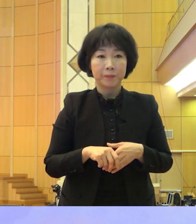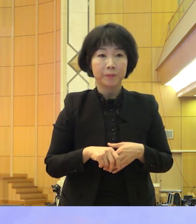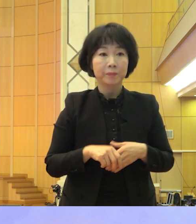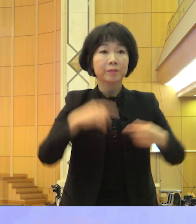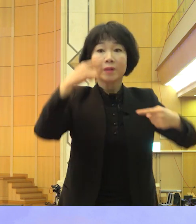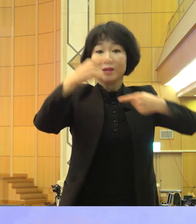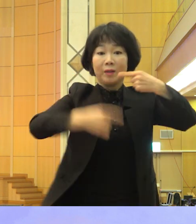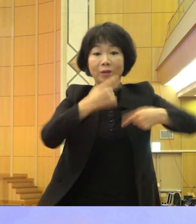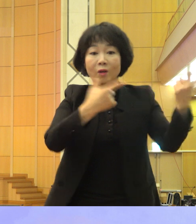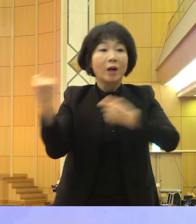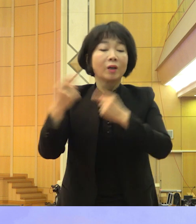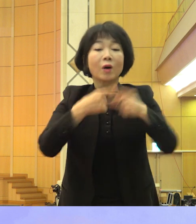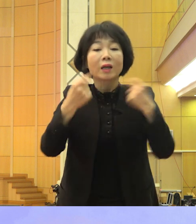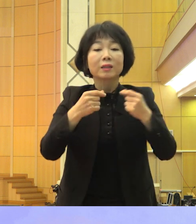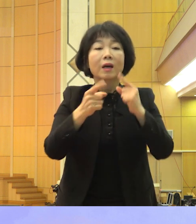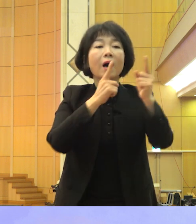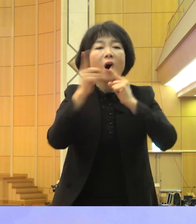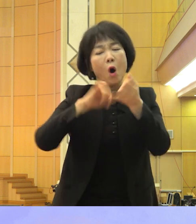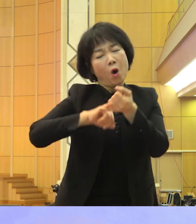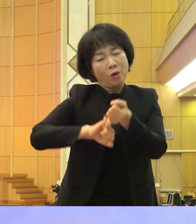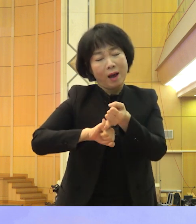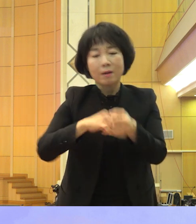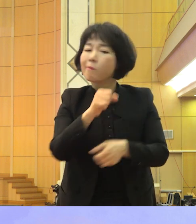네, 따라하겠습니다. 언약의 할례,